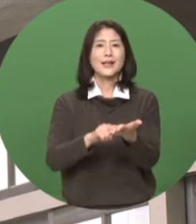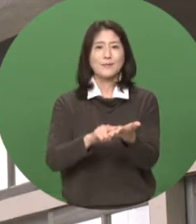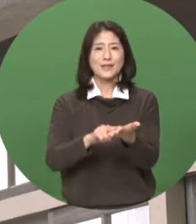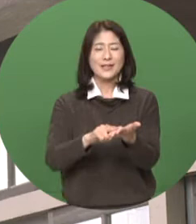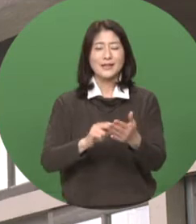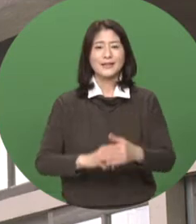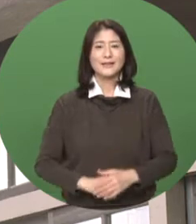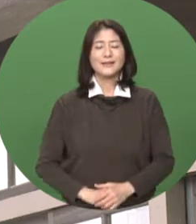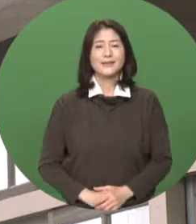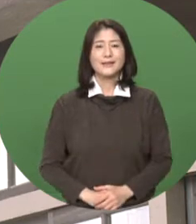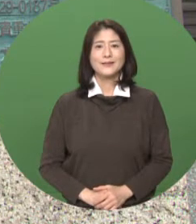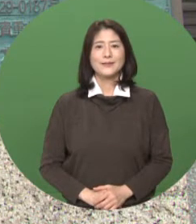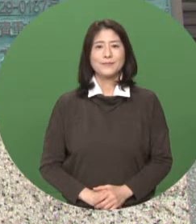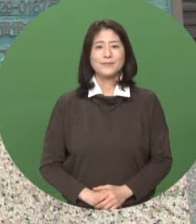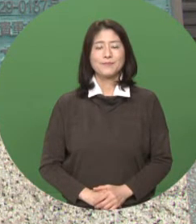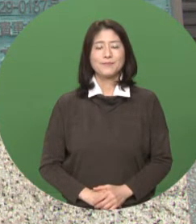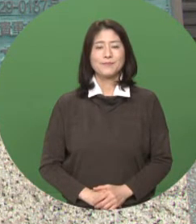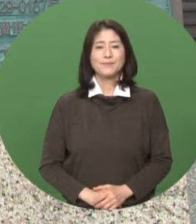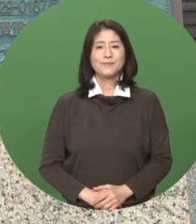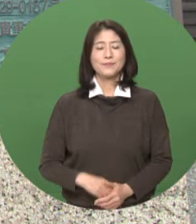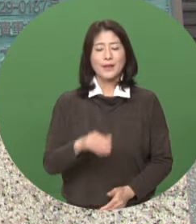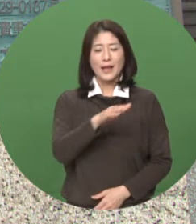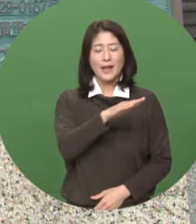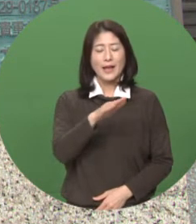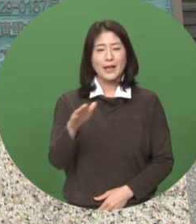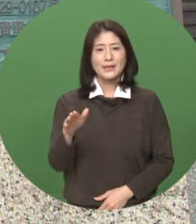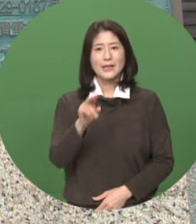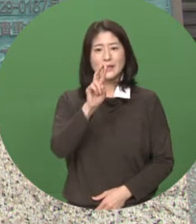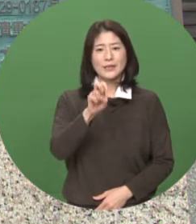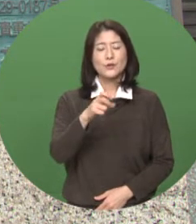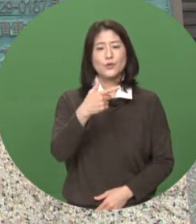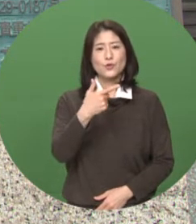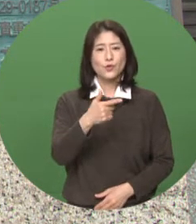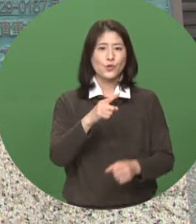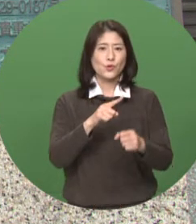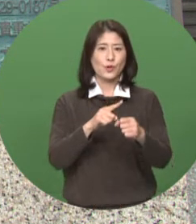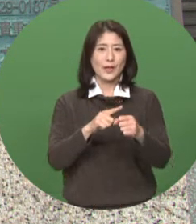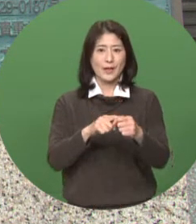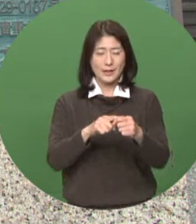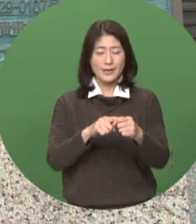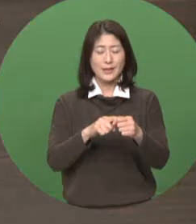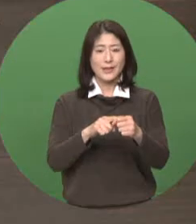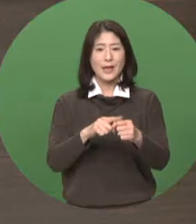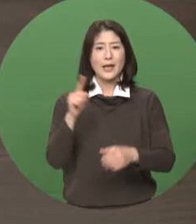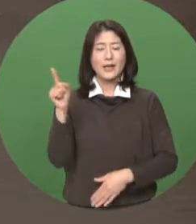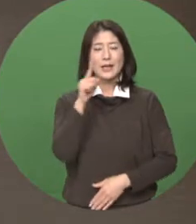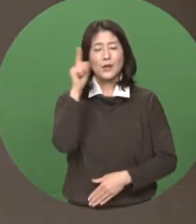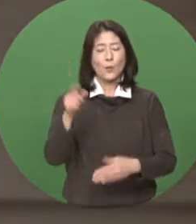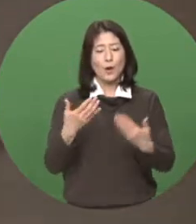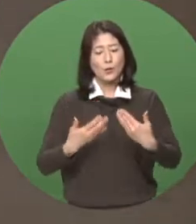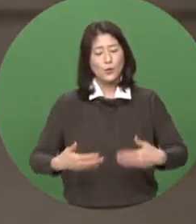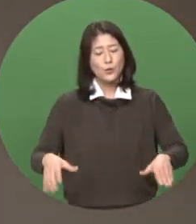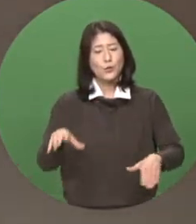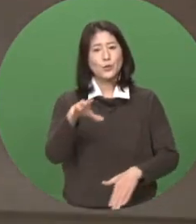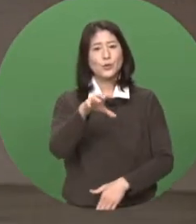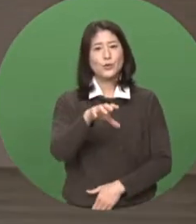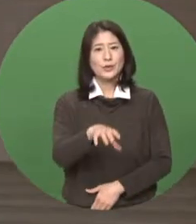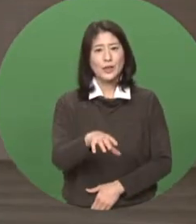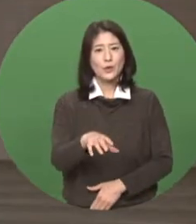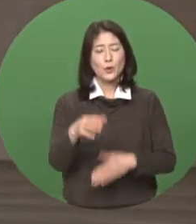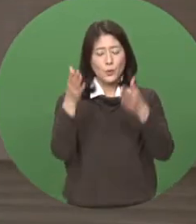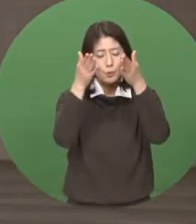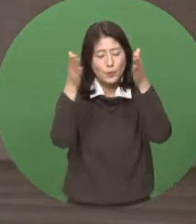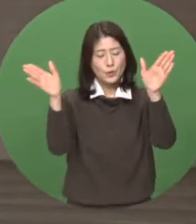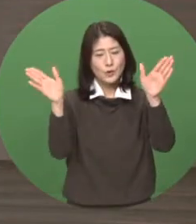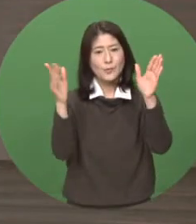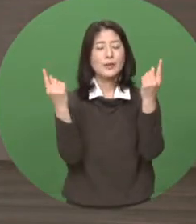ね、 はい。 そして平成の26年に新しく生駒ふるさとミュージアムとして開